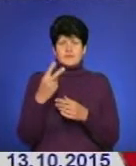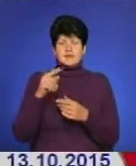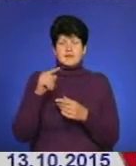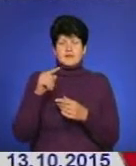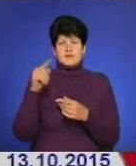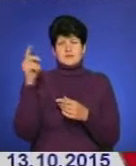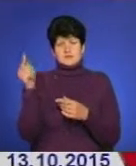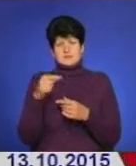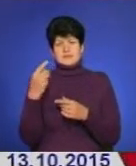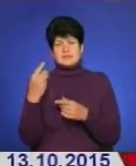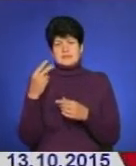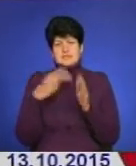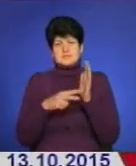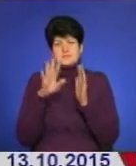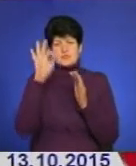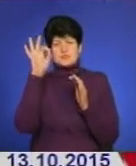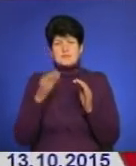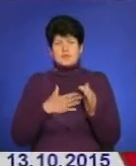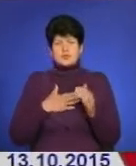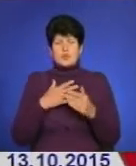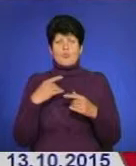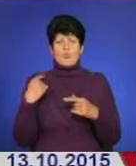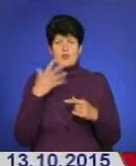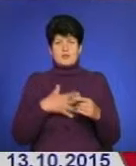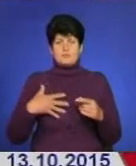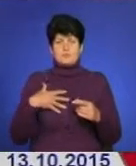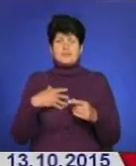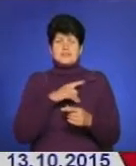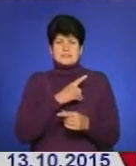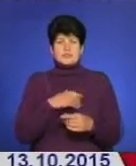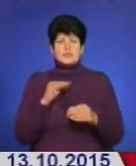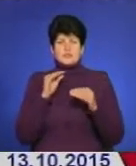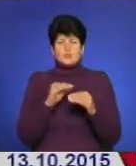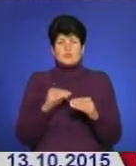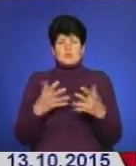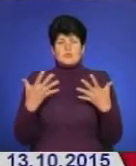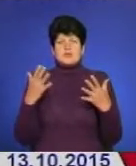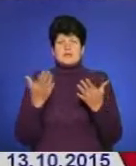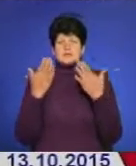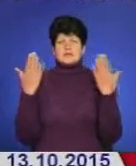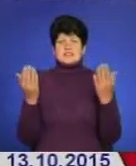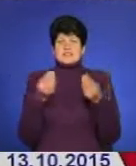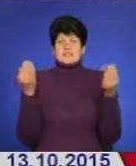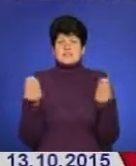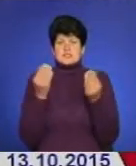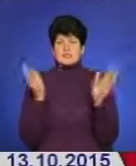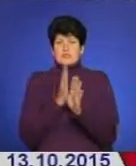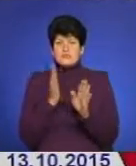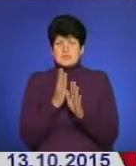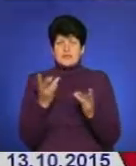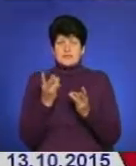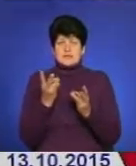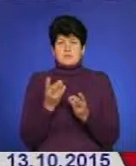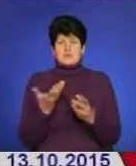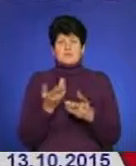імунітету нашого організму. Сил організму додадуть загартування і перебування на свіжому повітрі. Однак починати загартовуватися краще у